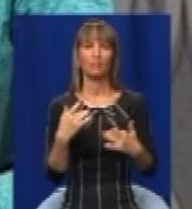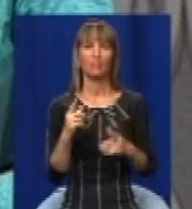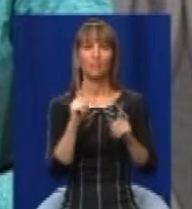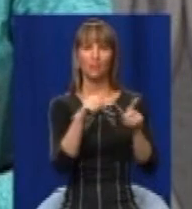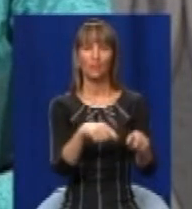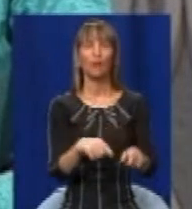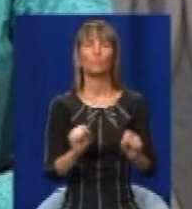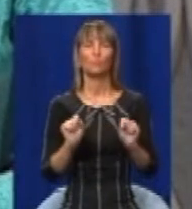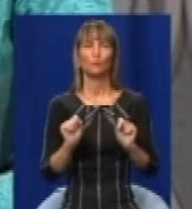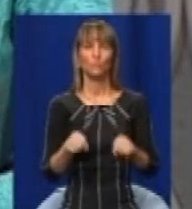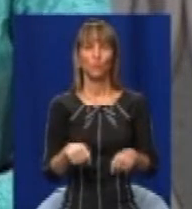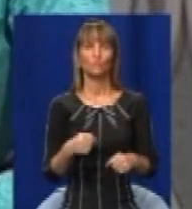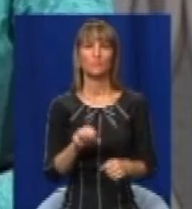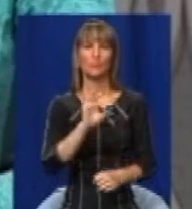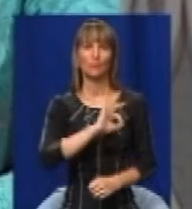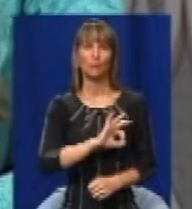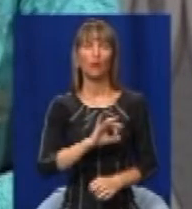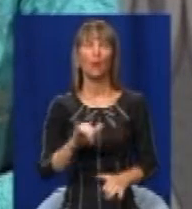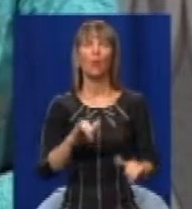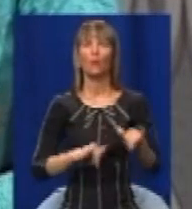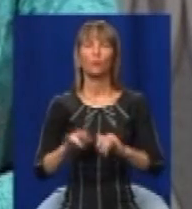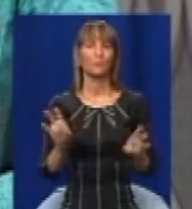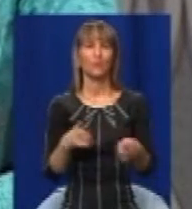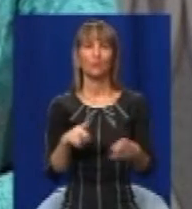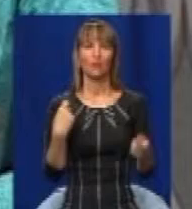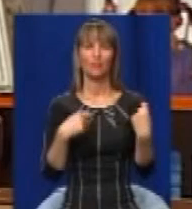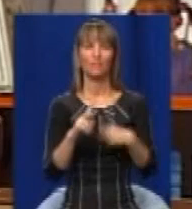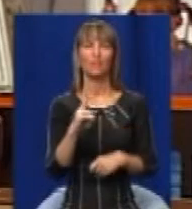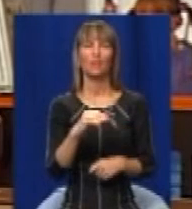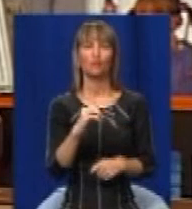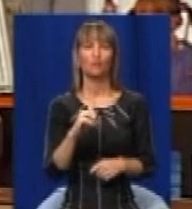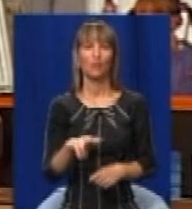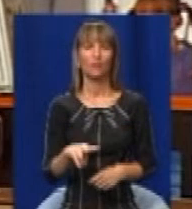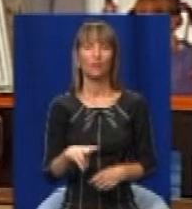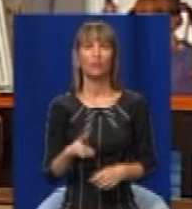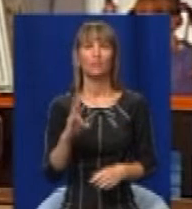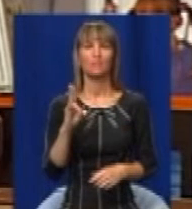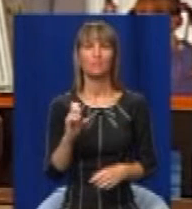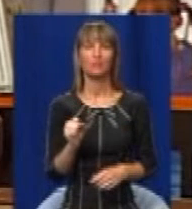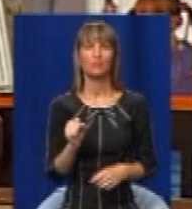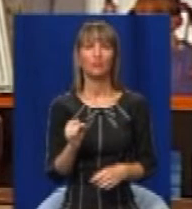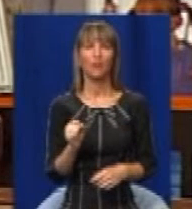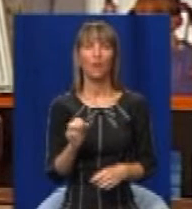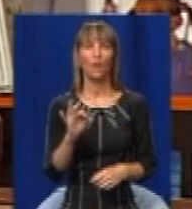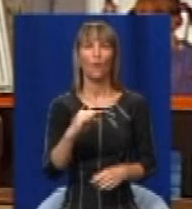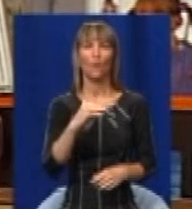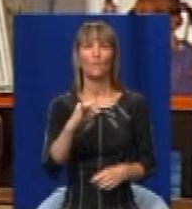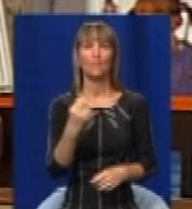цілком можна застосовувати. А куди не варто одягати casual? На офіційні